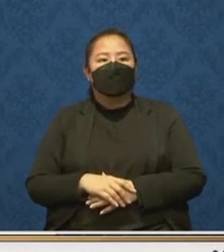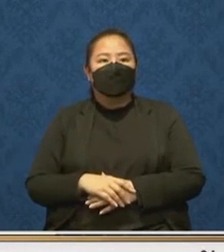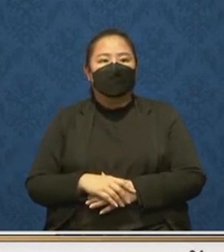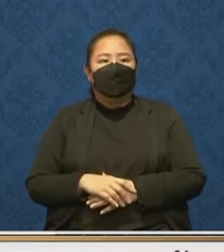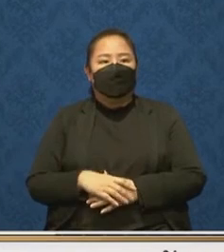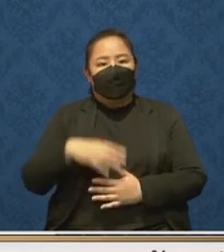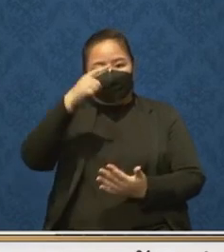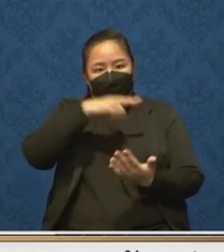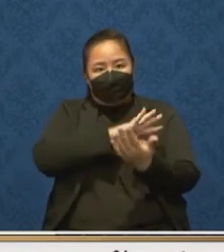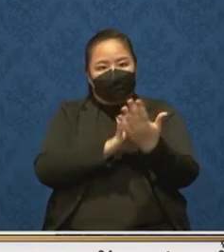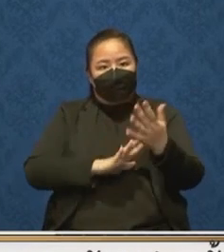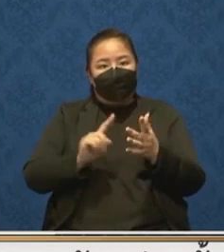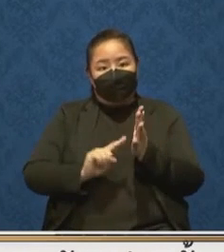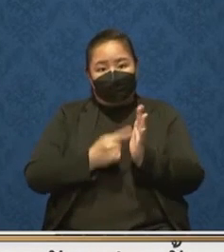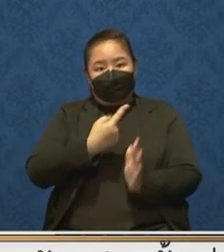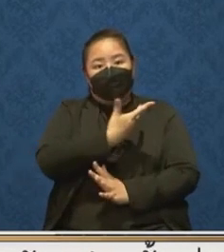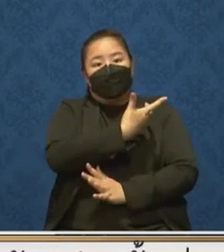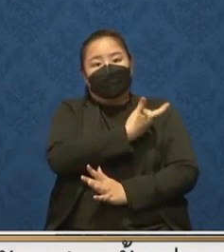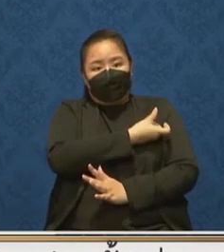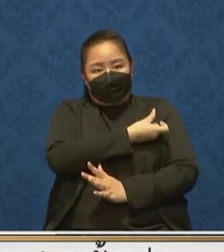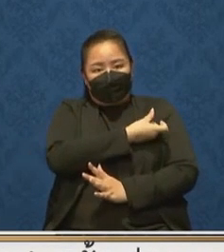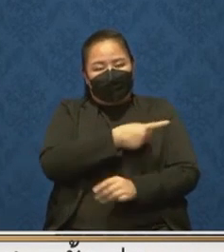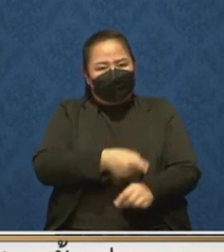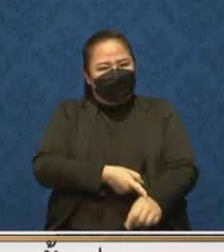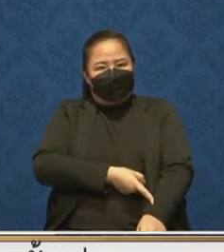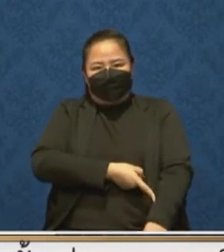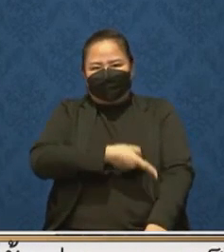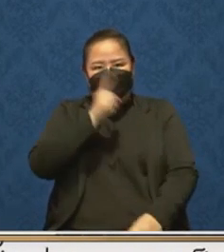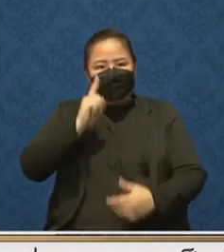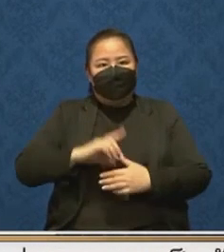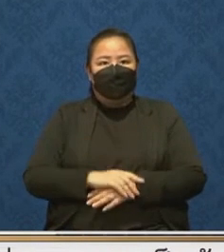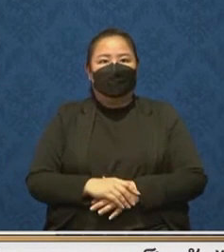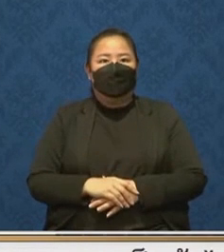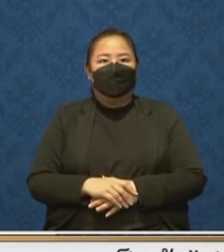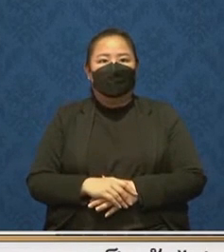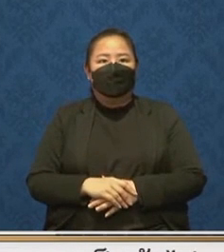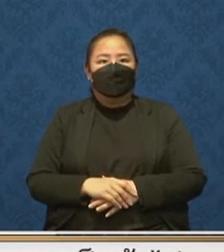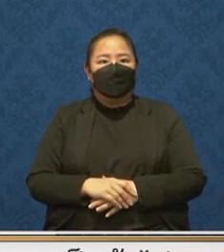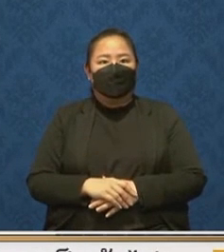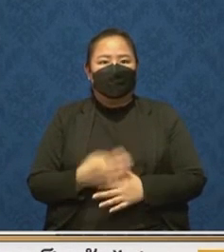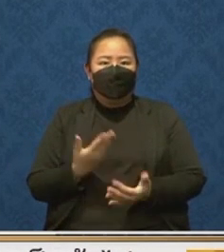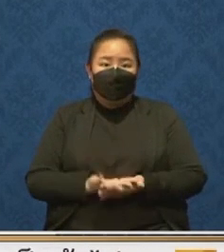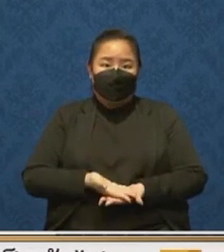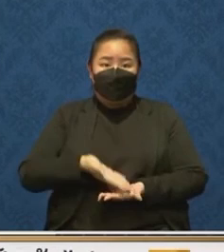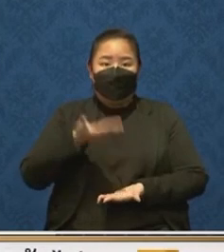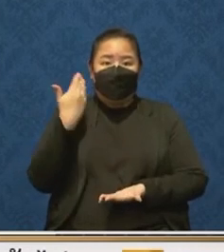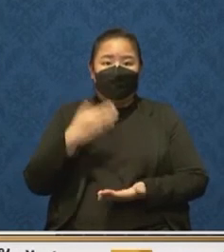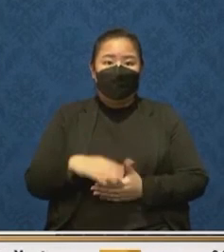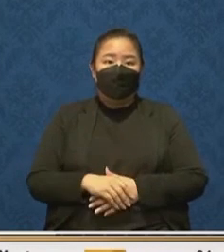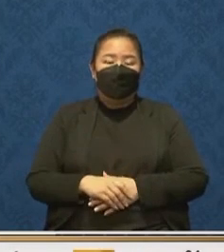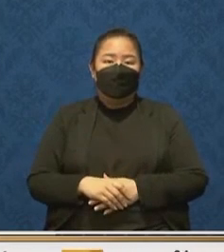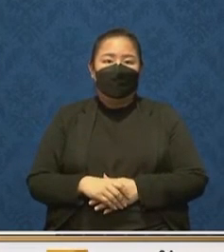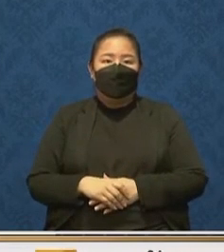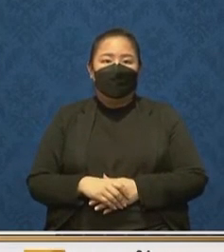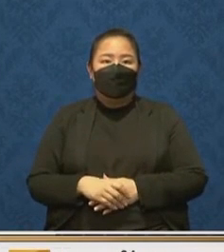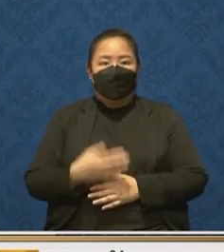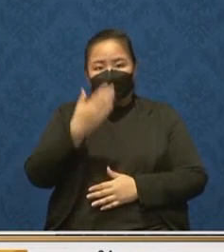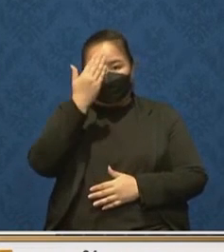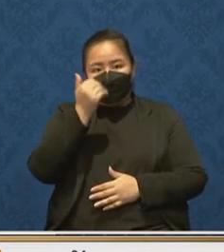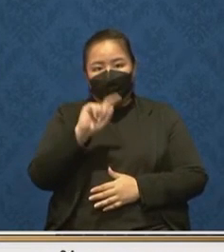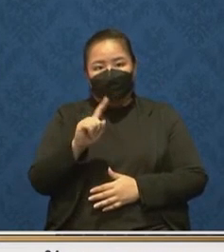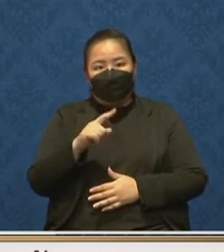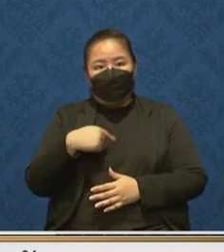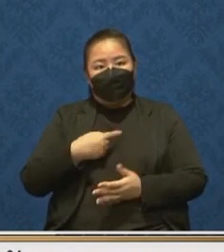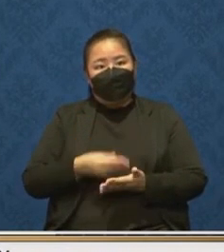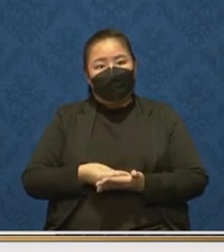ประเทศไทยเราเริ่มฉีดวัคซีนช้าอยทผมได้กเปลนมาแล้วราคาแงครับเพราะว่าที่